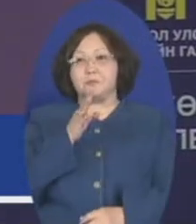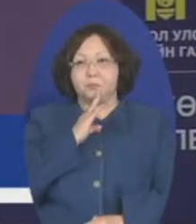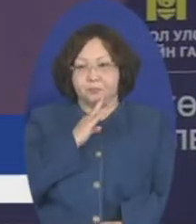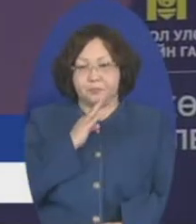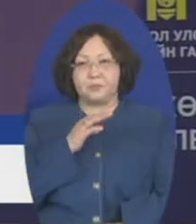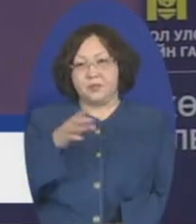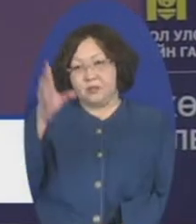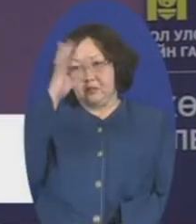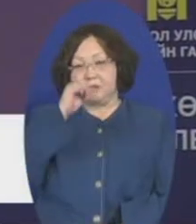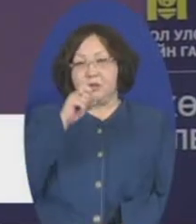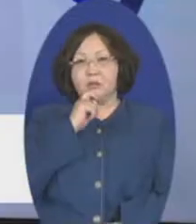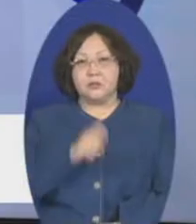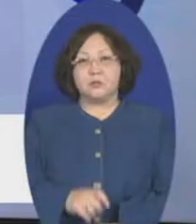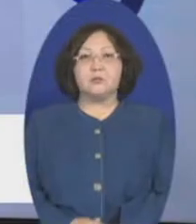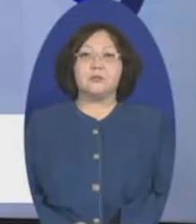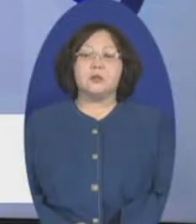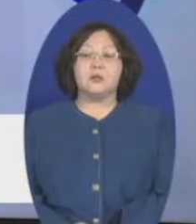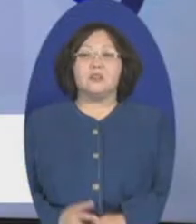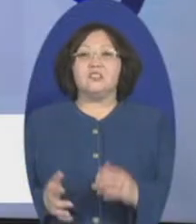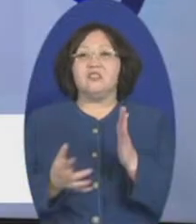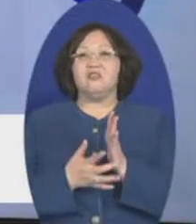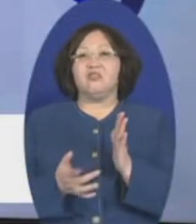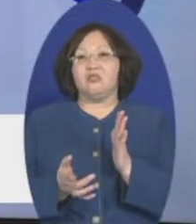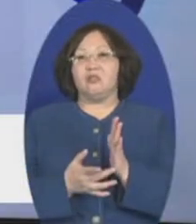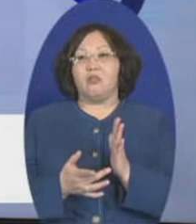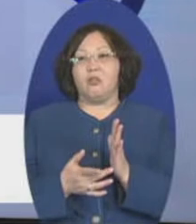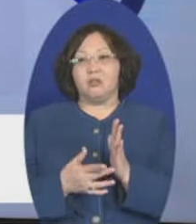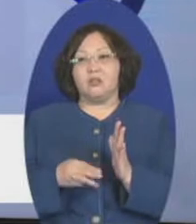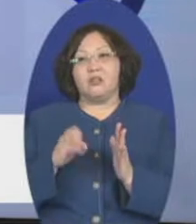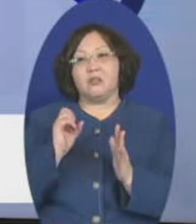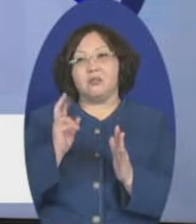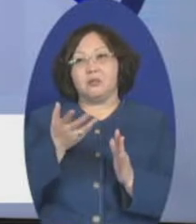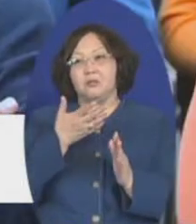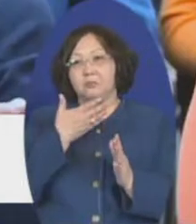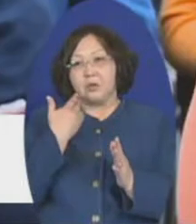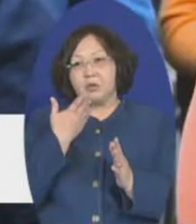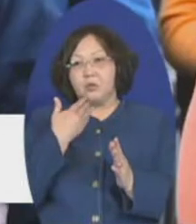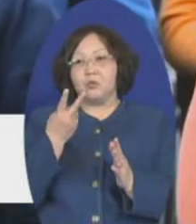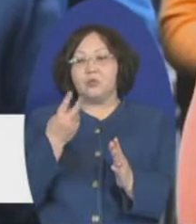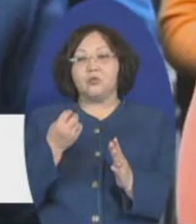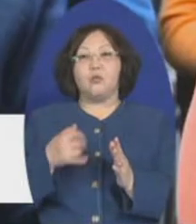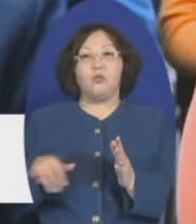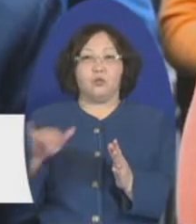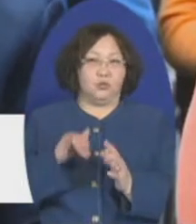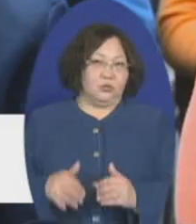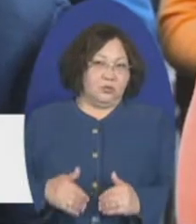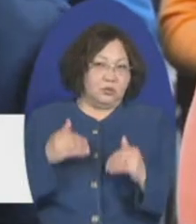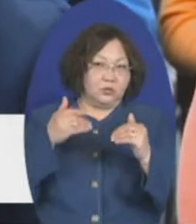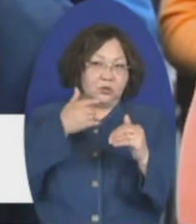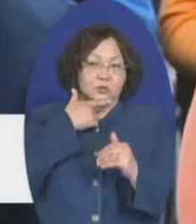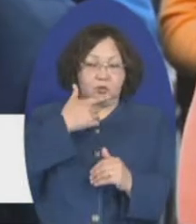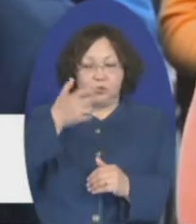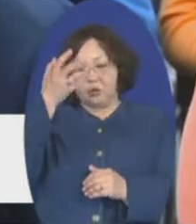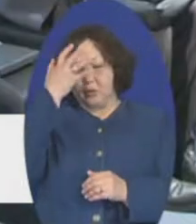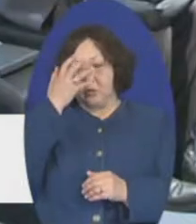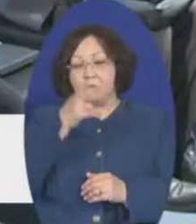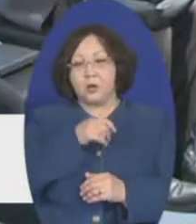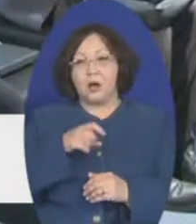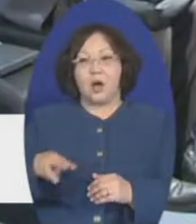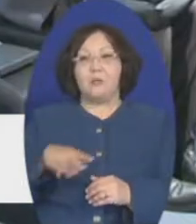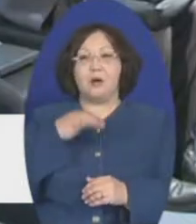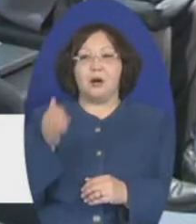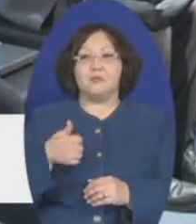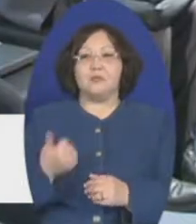харилцаа холбооны сайт хэллээ. Техник технологигээр улс орныг төсөөлөхөд бэрх цаг үед төрийн зүгээс програм хангамжийг дэмжих шаардлагатай байна